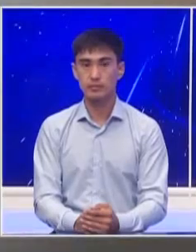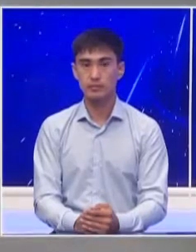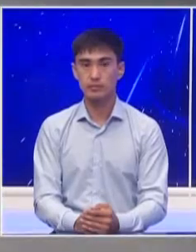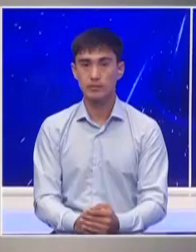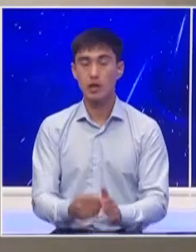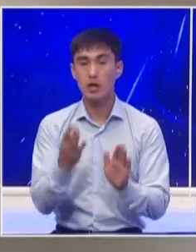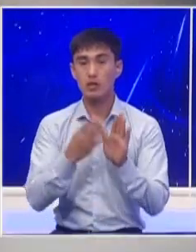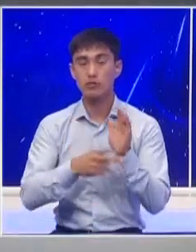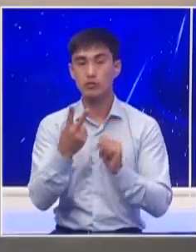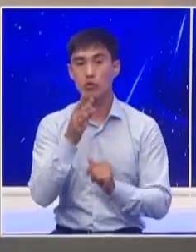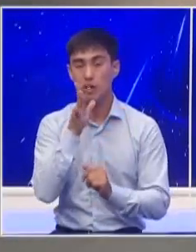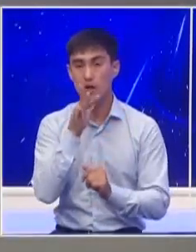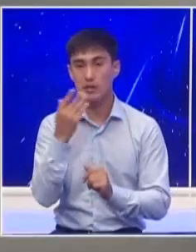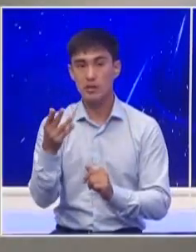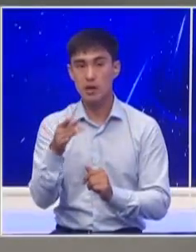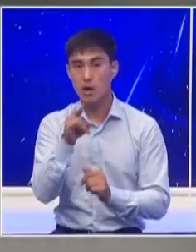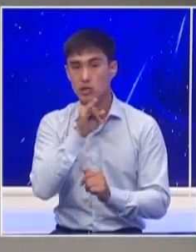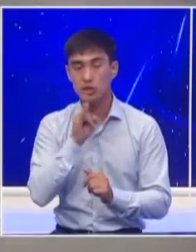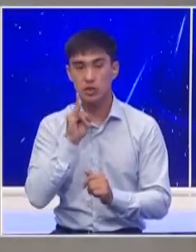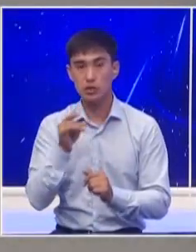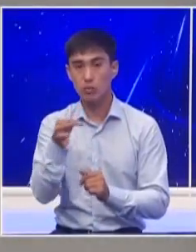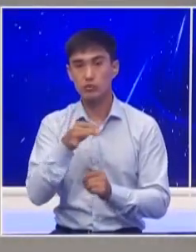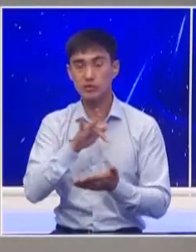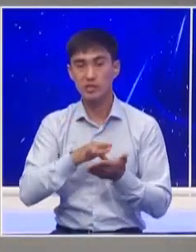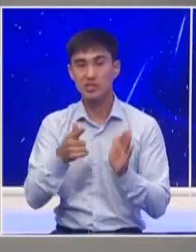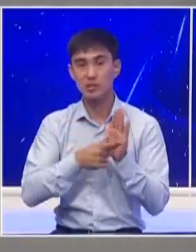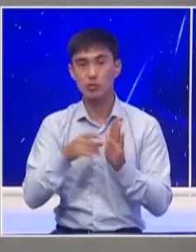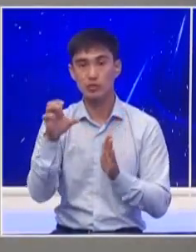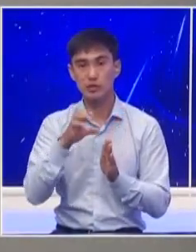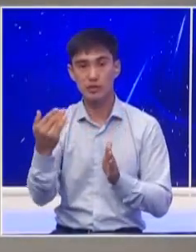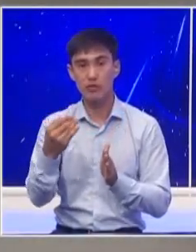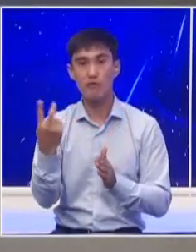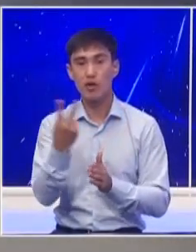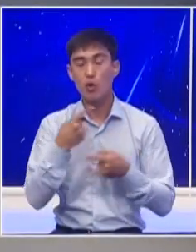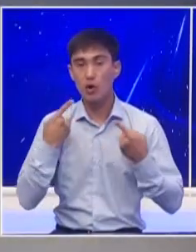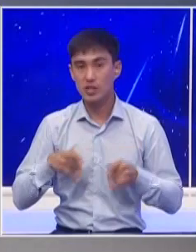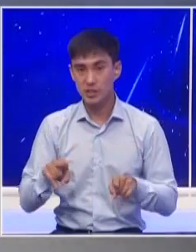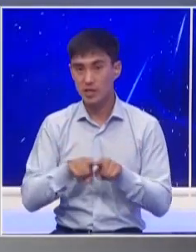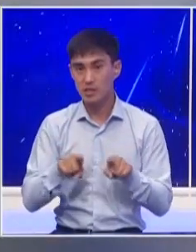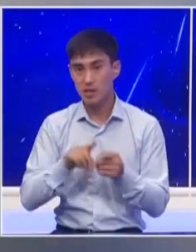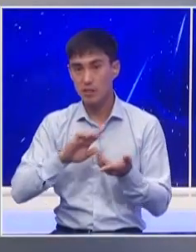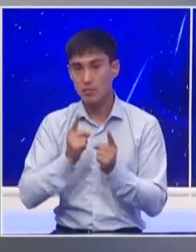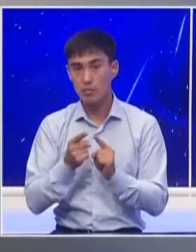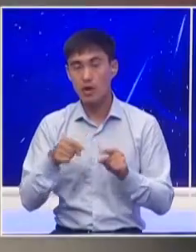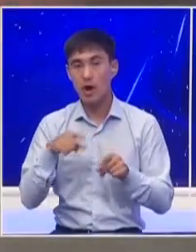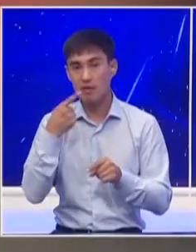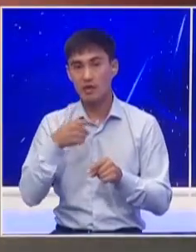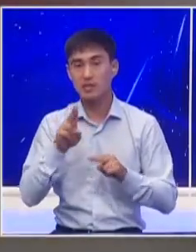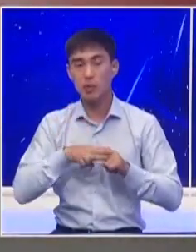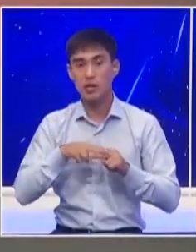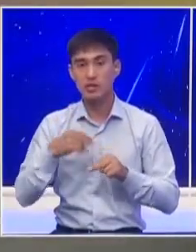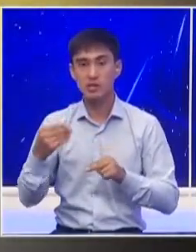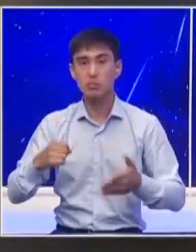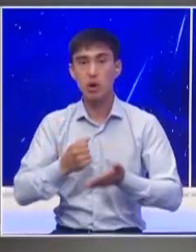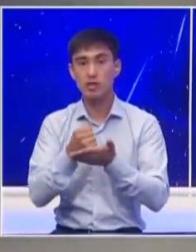Для 92-летней жительницы областного центра 7 сентября стал датой ее второго рождения. Так говорят сотрудники полиции,